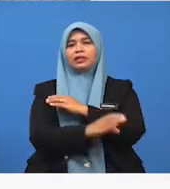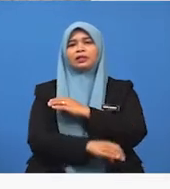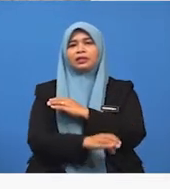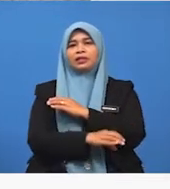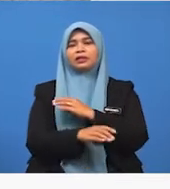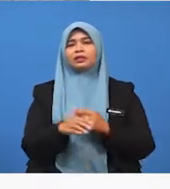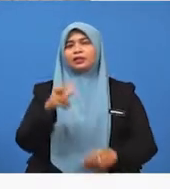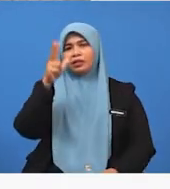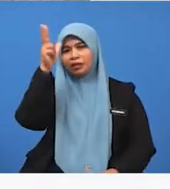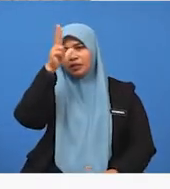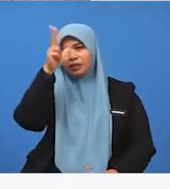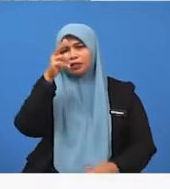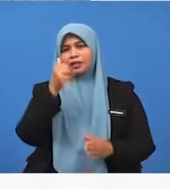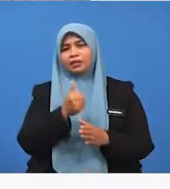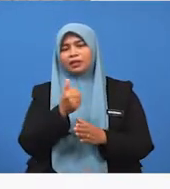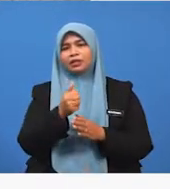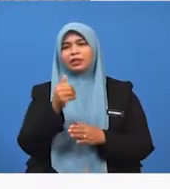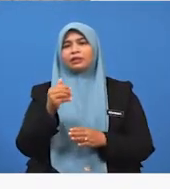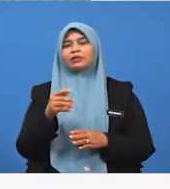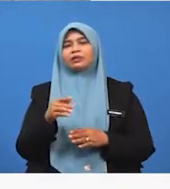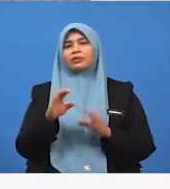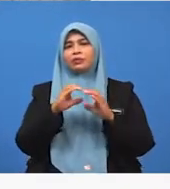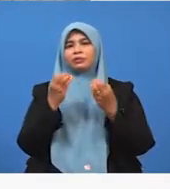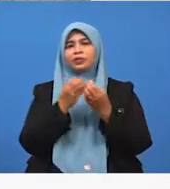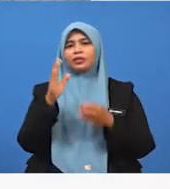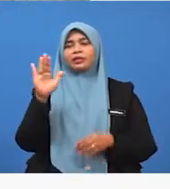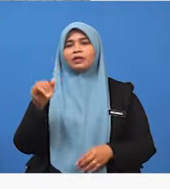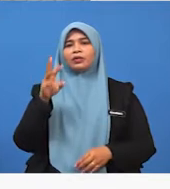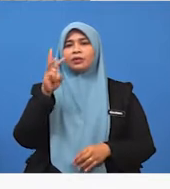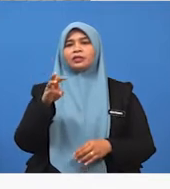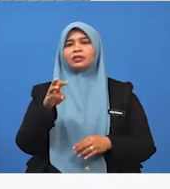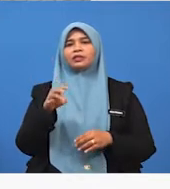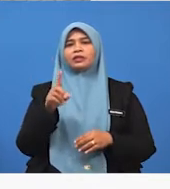Quran melalui media seperti televisyen dan media internet.